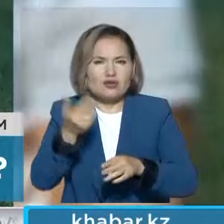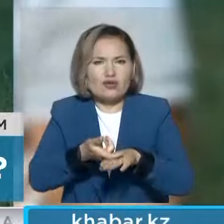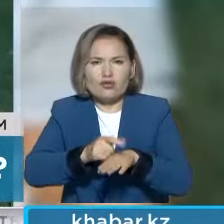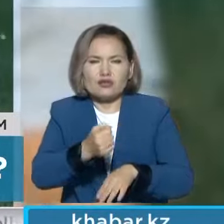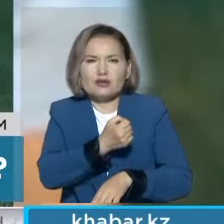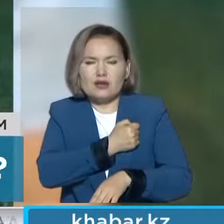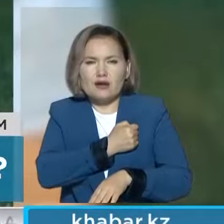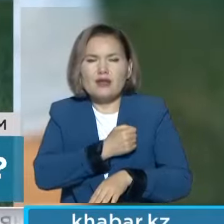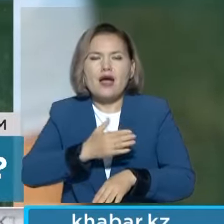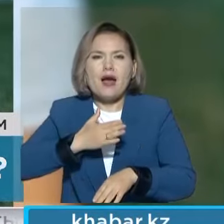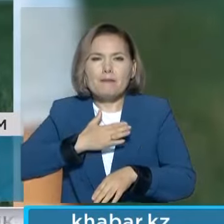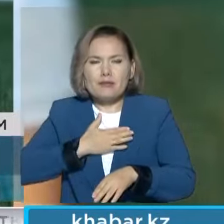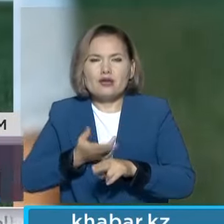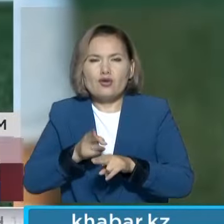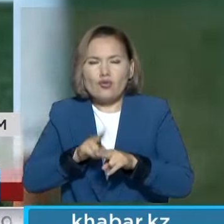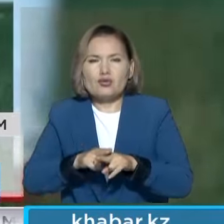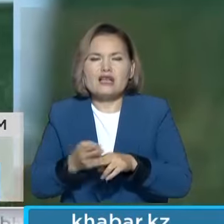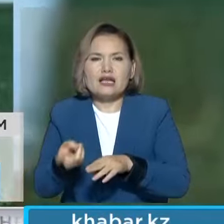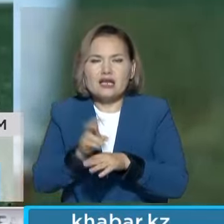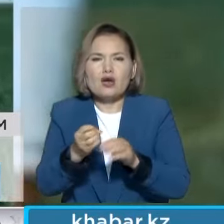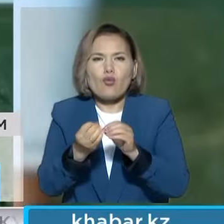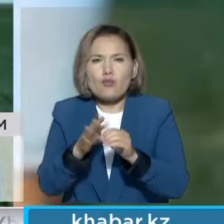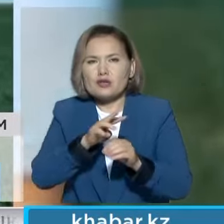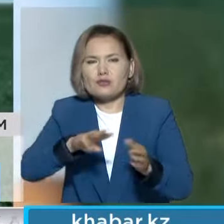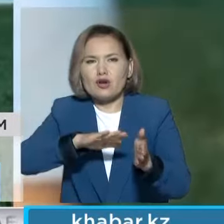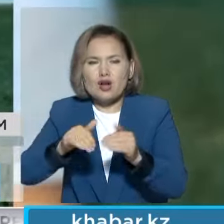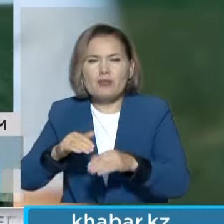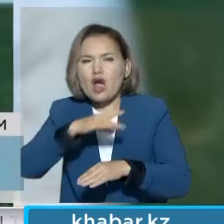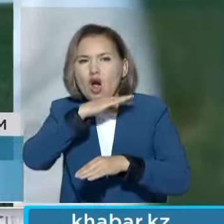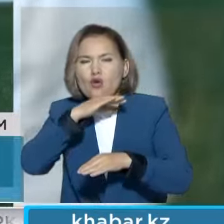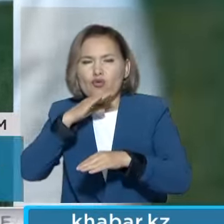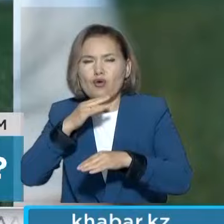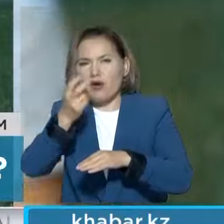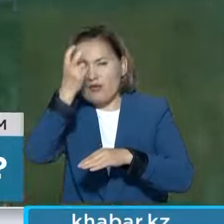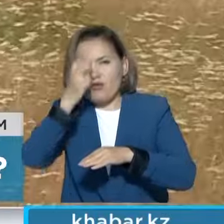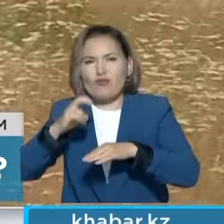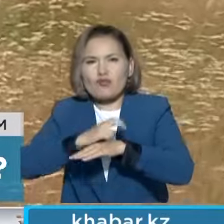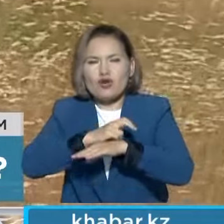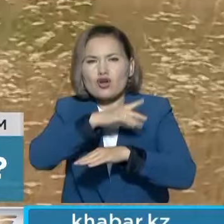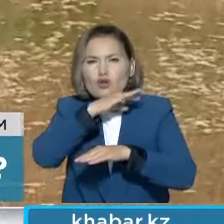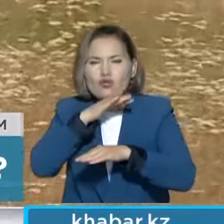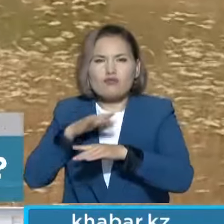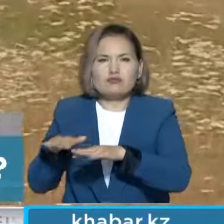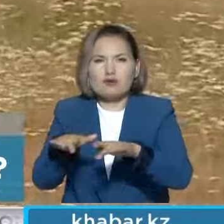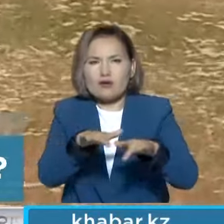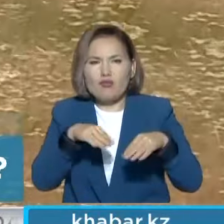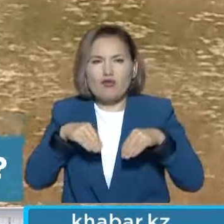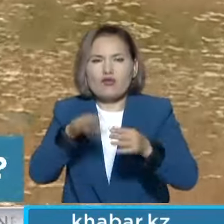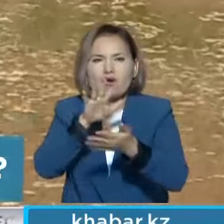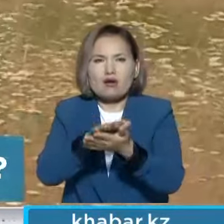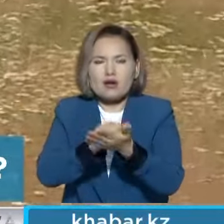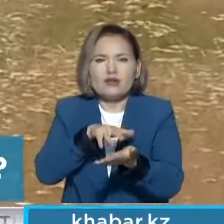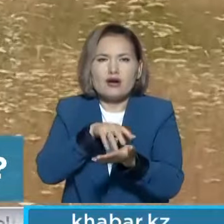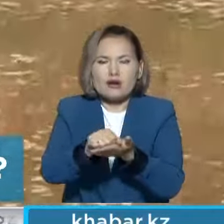Менің алқапқа келгеніме 10-15 минуттай уақыт болды. Осы аралықта үйірлі шегірткенің ұшуы бір сәтке де тоқтаған жоқ. Қанатты зиянкестердің ең